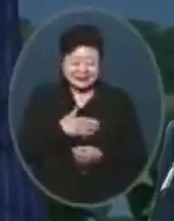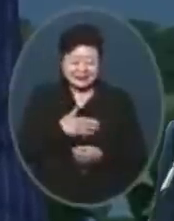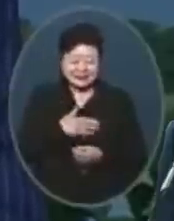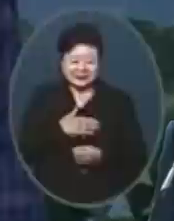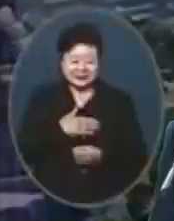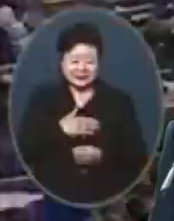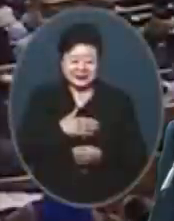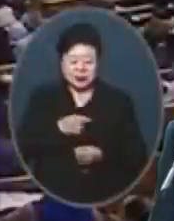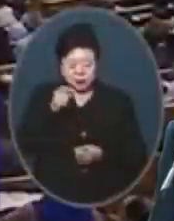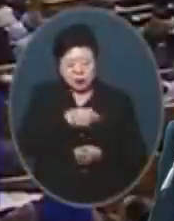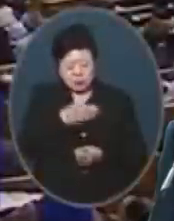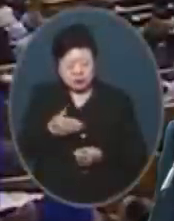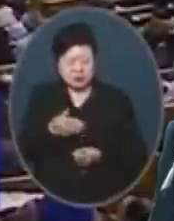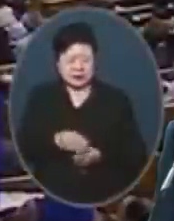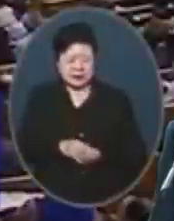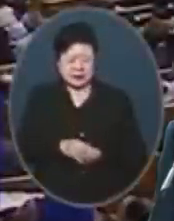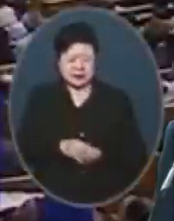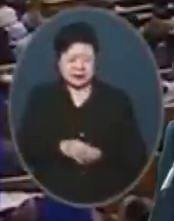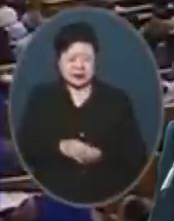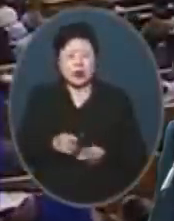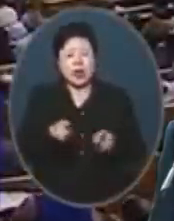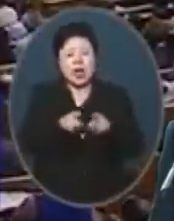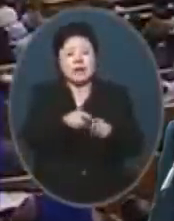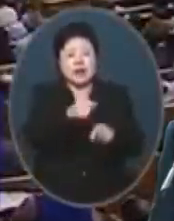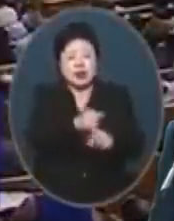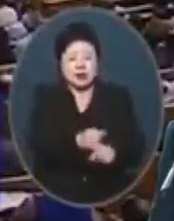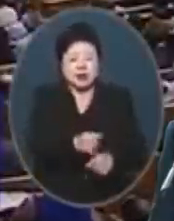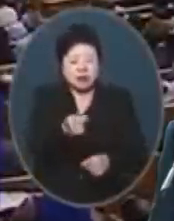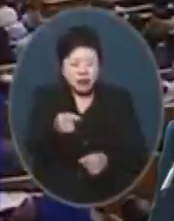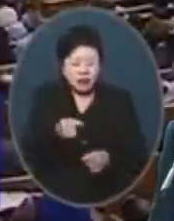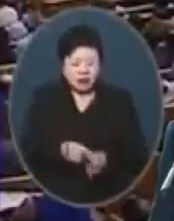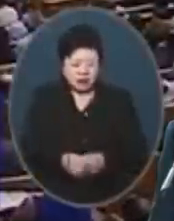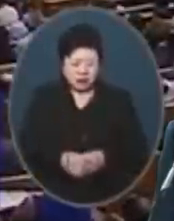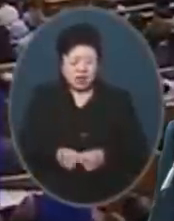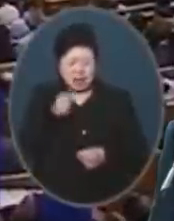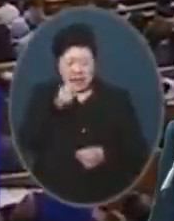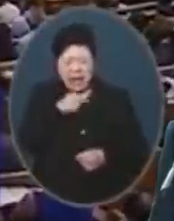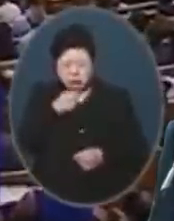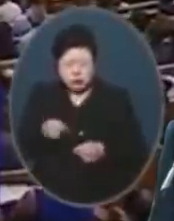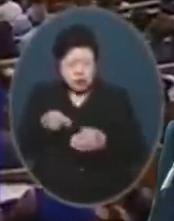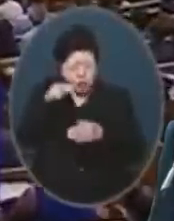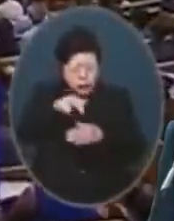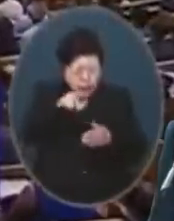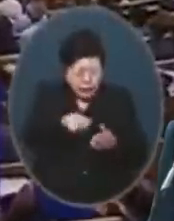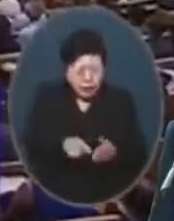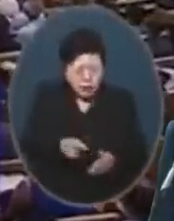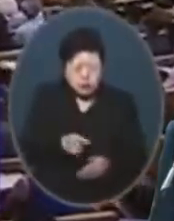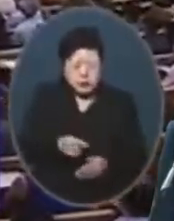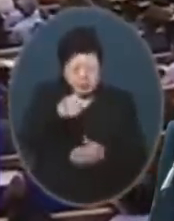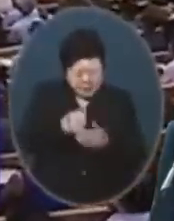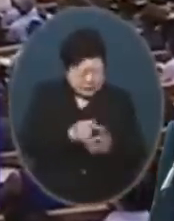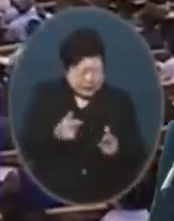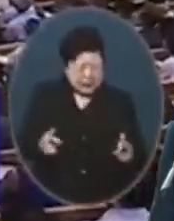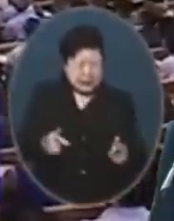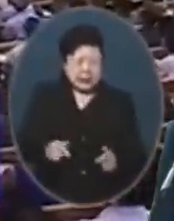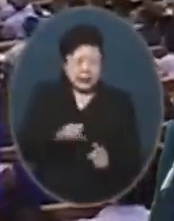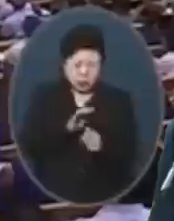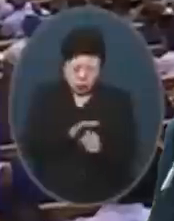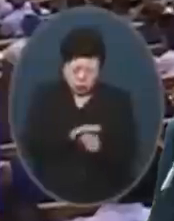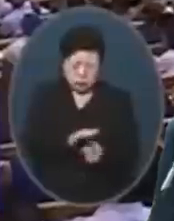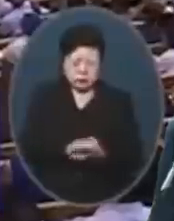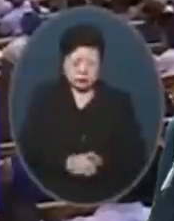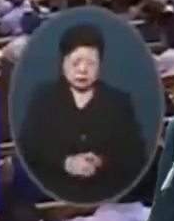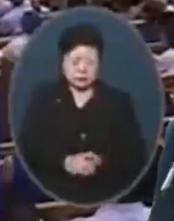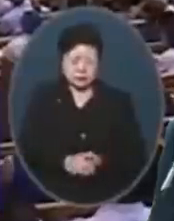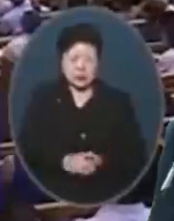내가 물 가운데로 지날 때 내가 너와 함께 할 것이야. 강을 건널 때 물이 너를 침몰하지 못하게 할 것이며